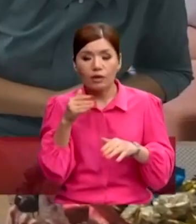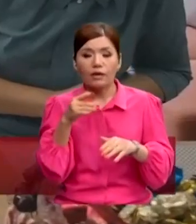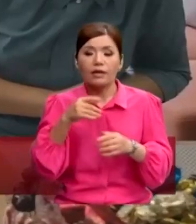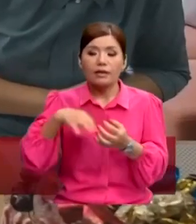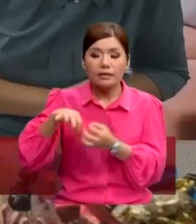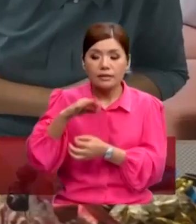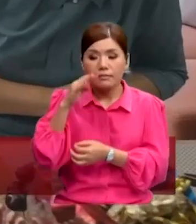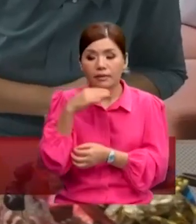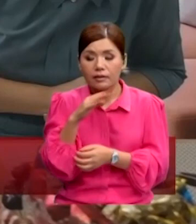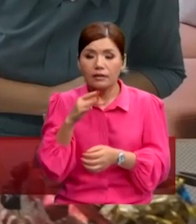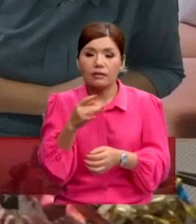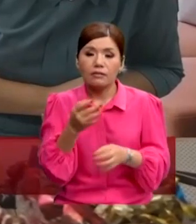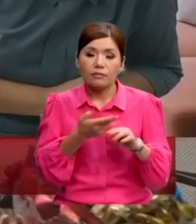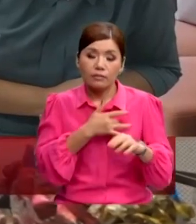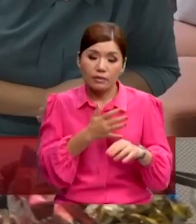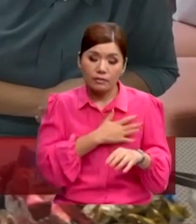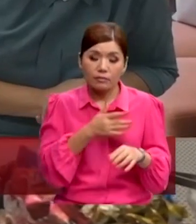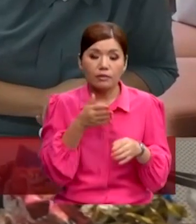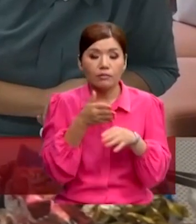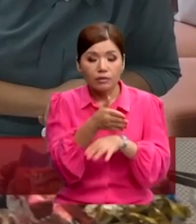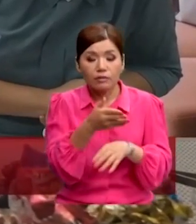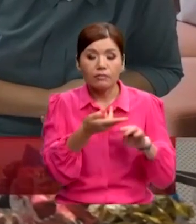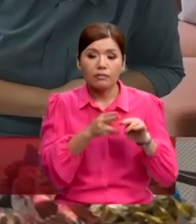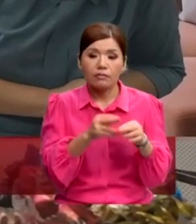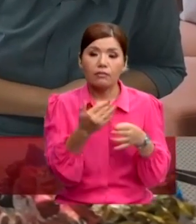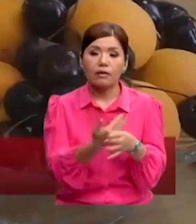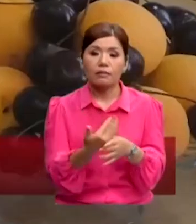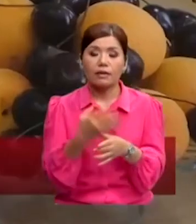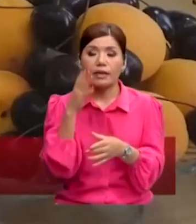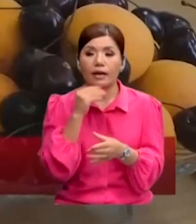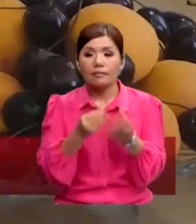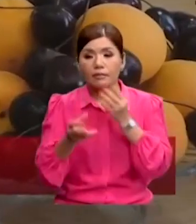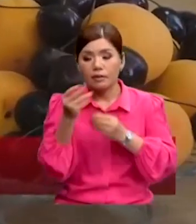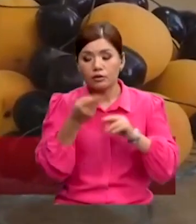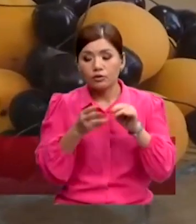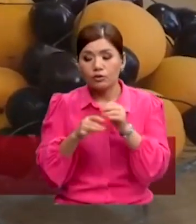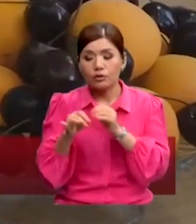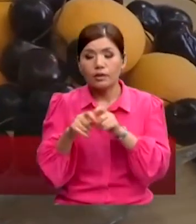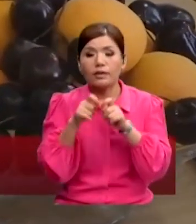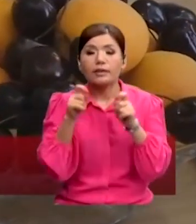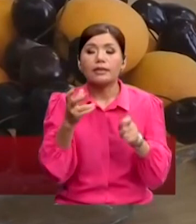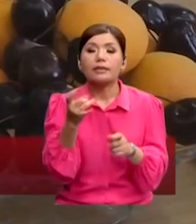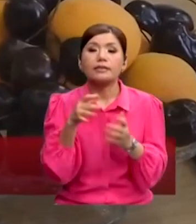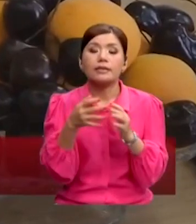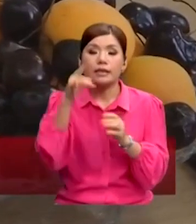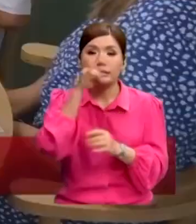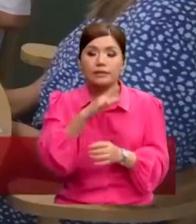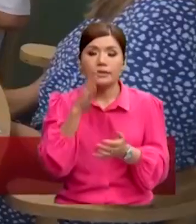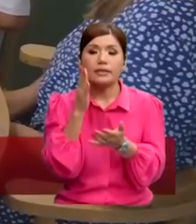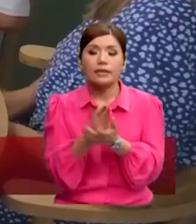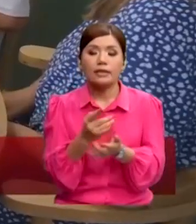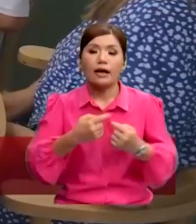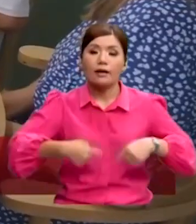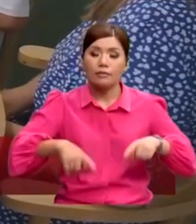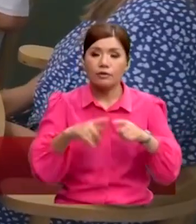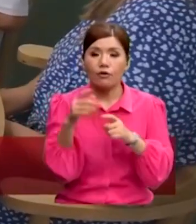родители и опекуны, которые испытывают трудности в воспитании детей. Учредителями фонда СОС детские деревни Казахстана является